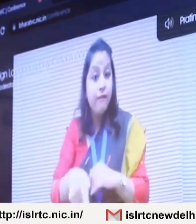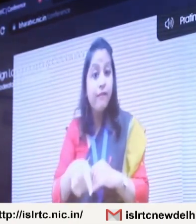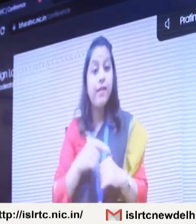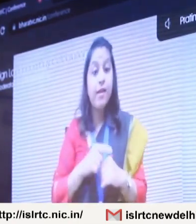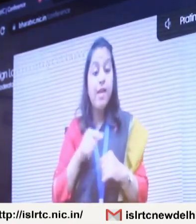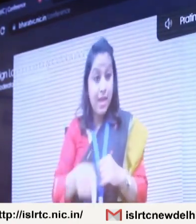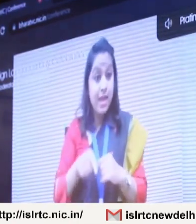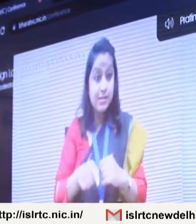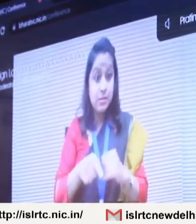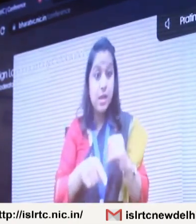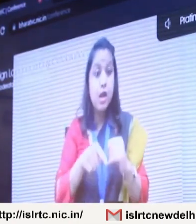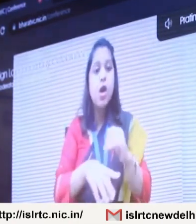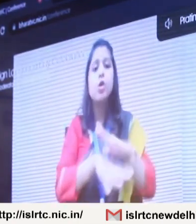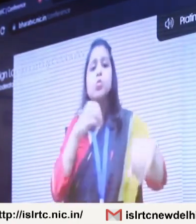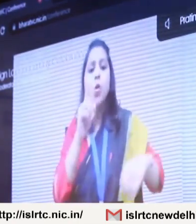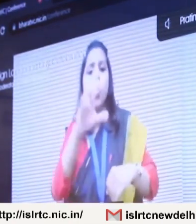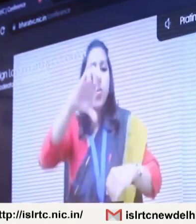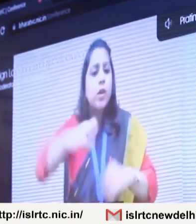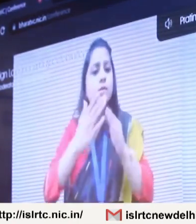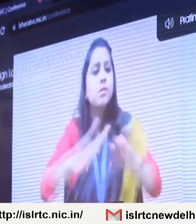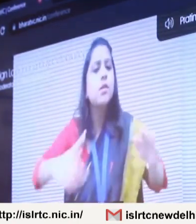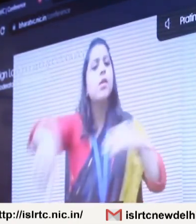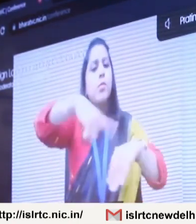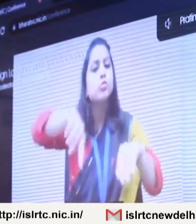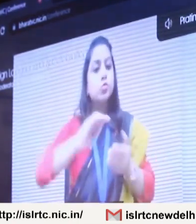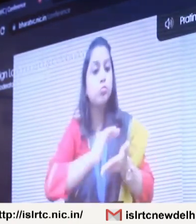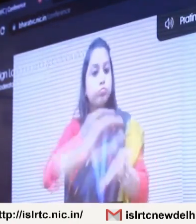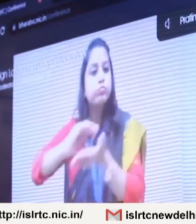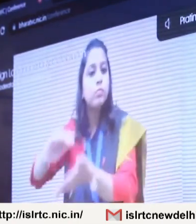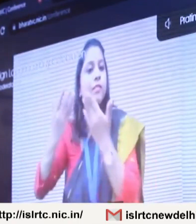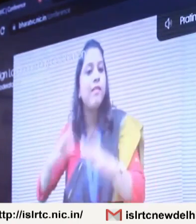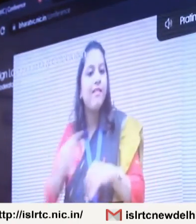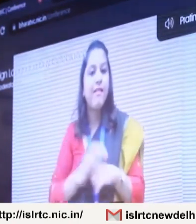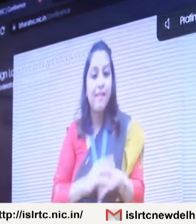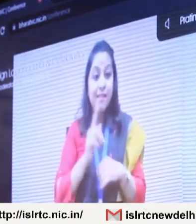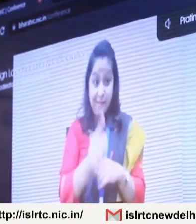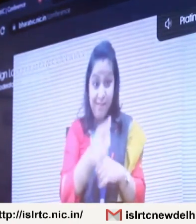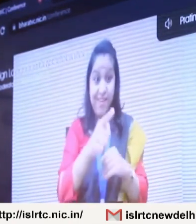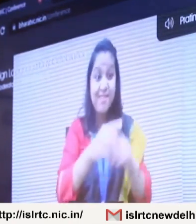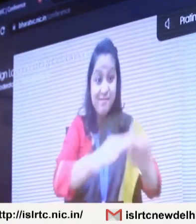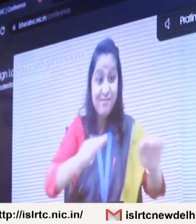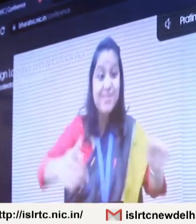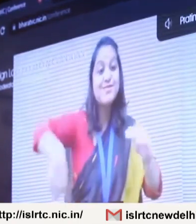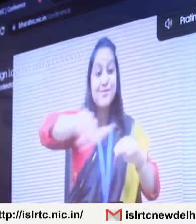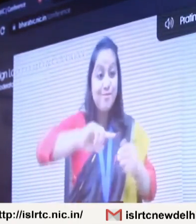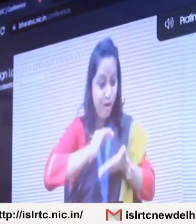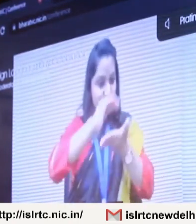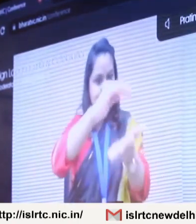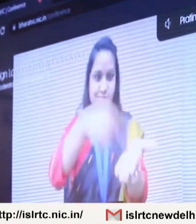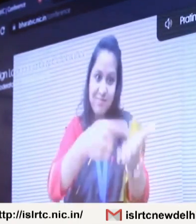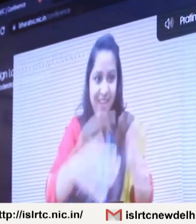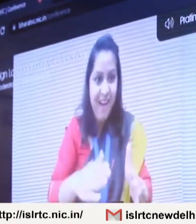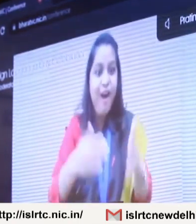19 बच्चों को उस पुरस्कार मिला है और उन लोगों को इस पुरस्कार के जरिए